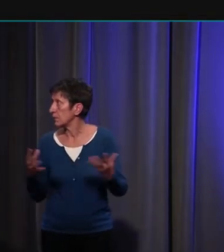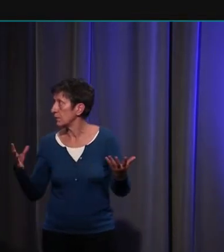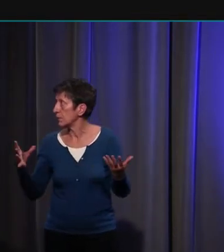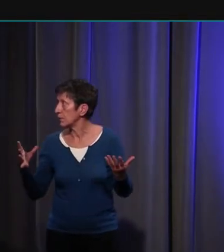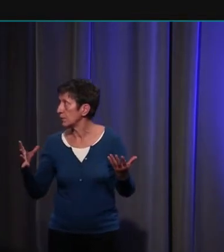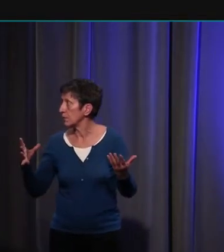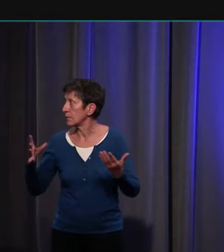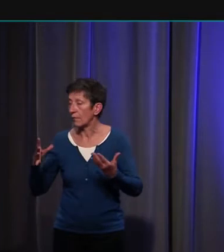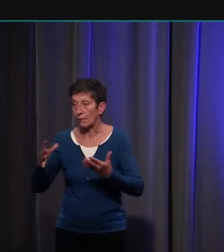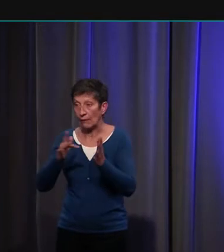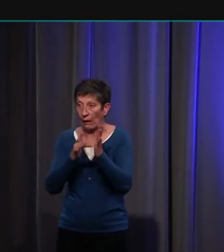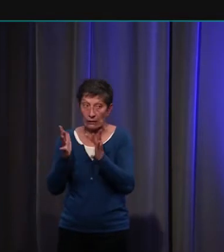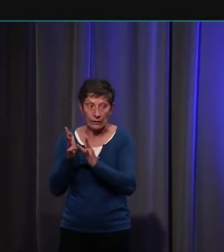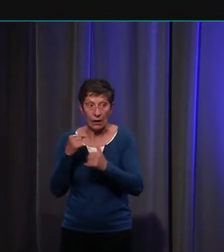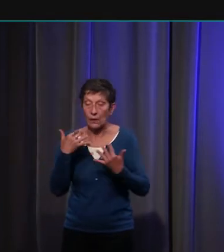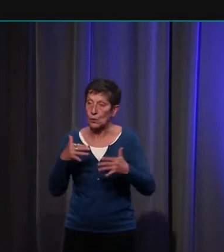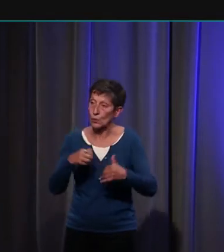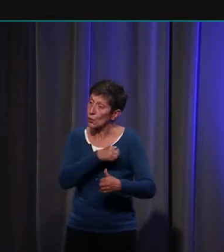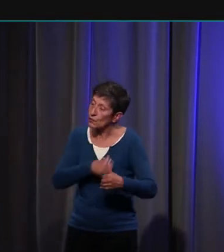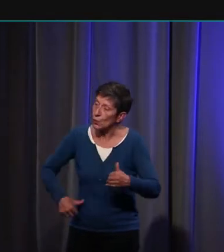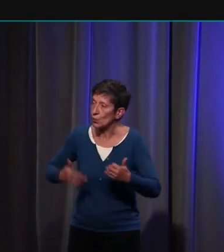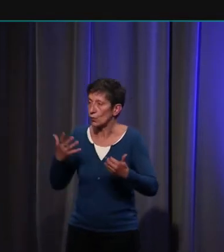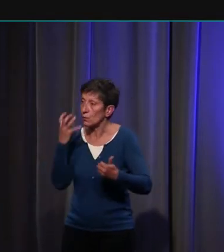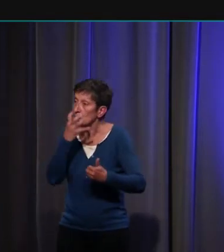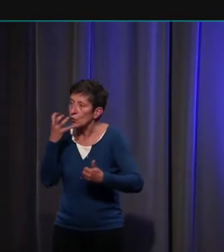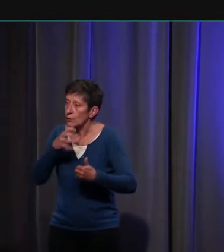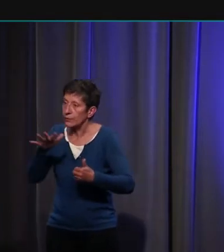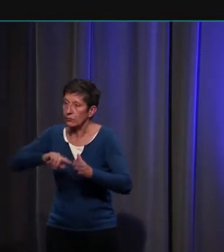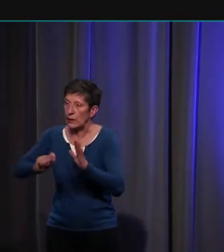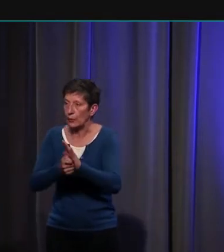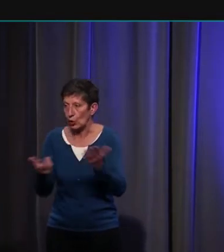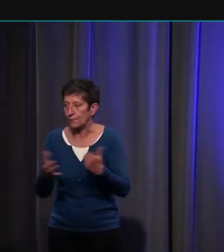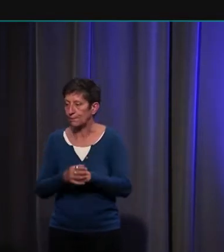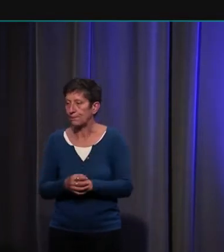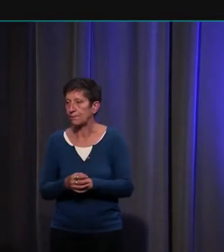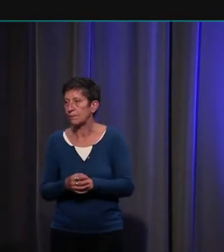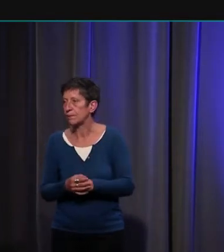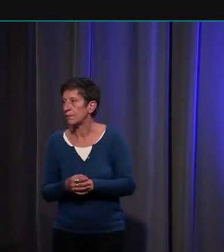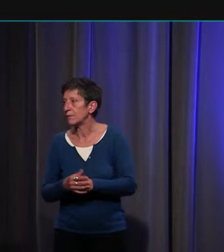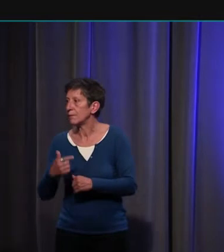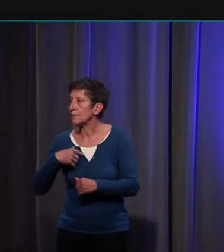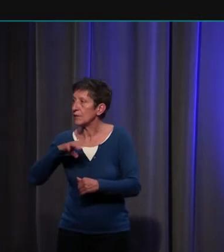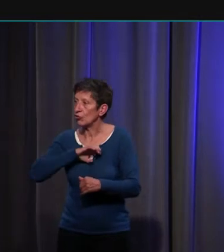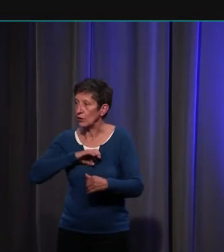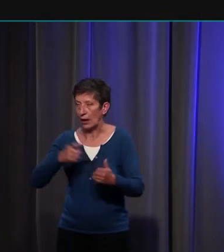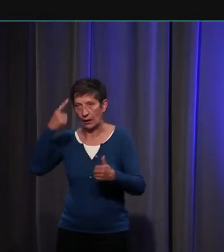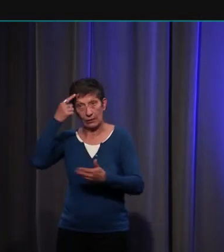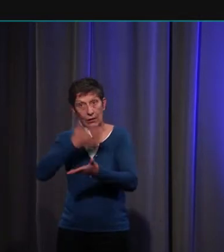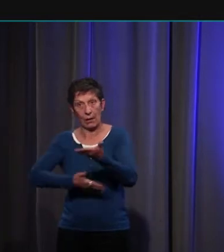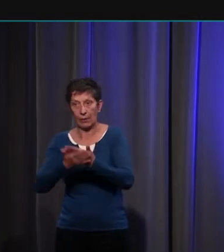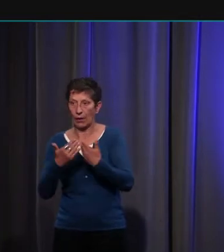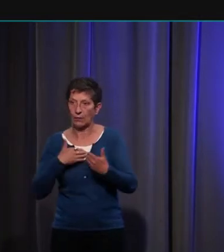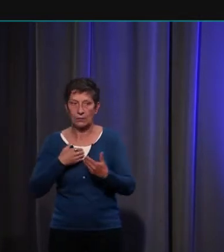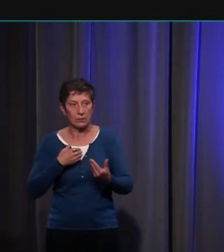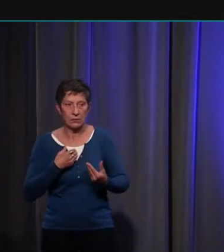chrétiennes ont été innombrables à cette époque-là bon mais en même temps je vais j'essaie de me mettre dans leur tête non pas pour les justifier